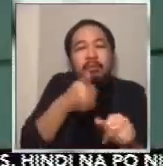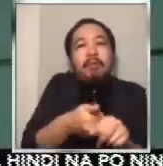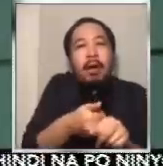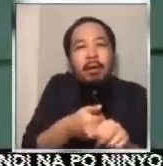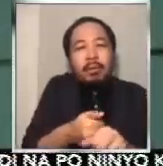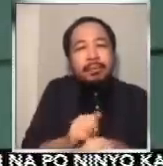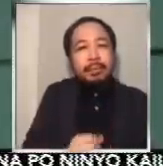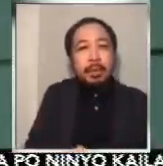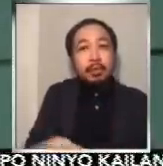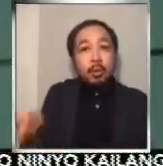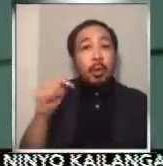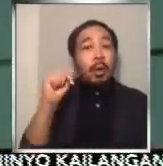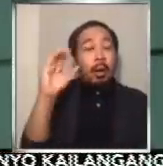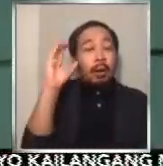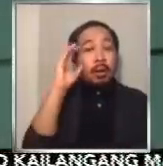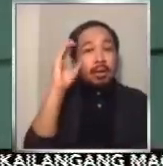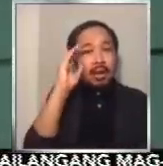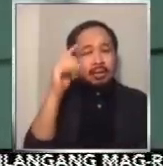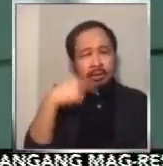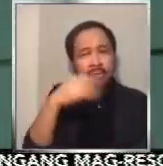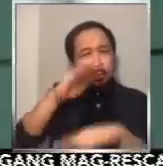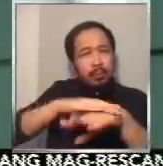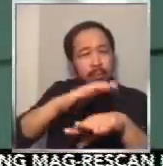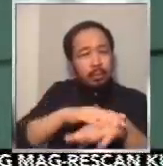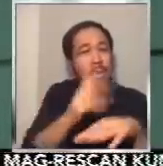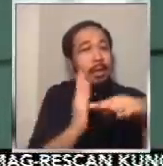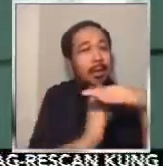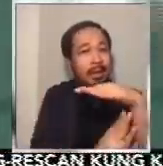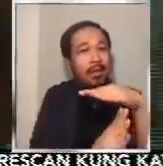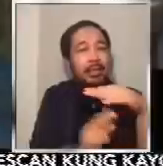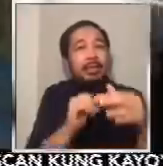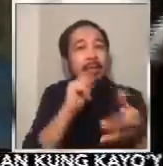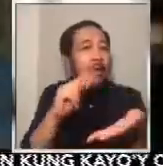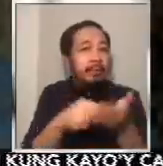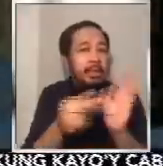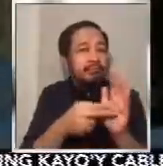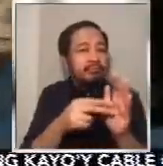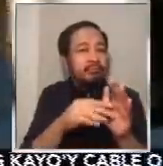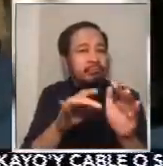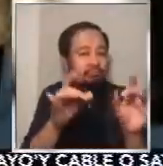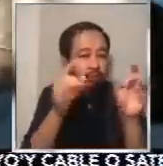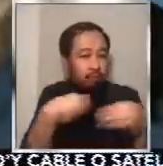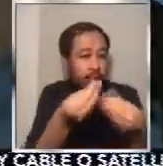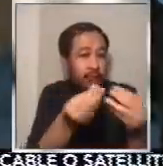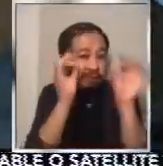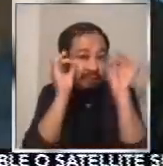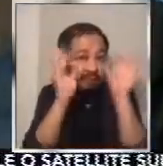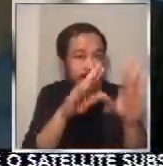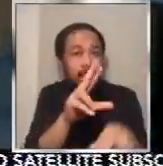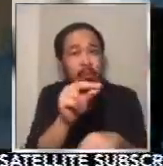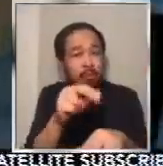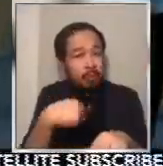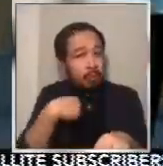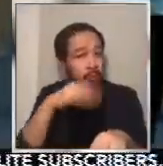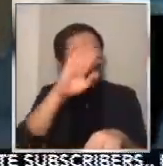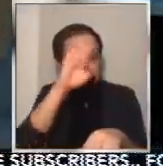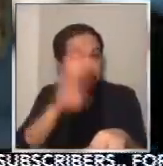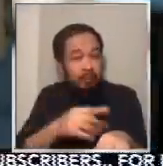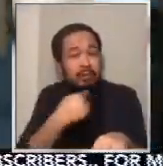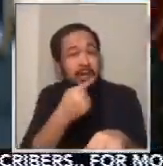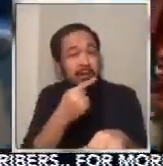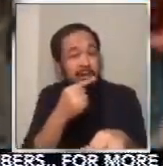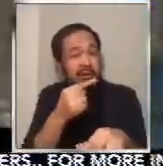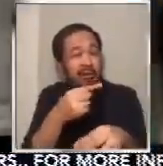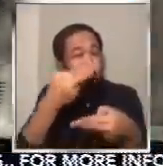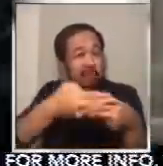ang pagpapaalala sa isang kliyente ay hindi maituturing na pagbabanta. Hindi rin daw niya binanggit ni minsan ang pangalan ni Speaker Cayetano